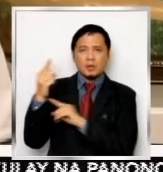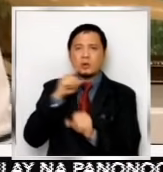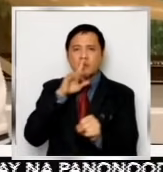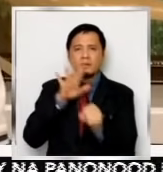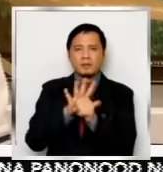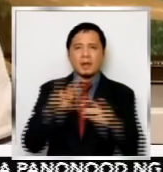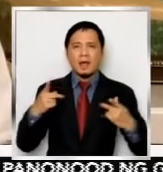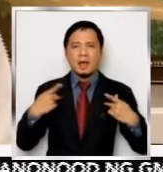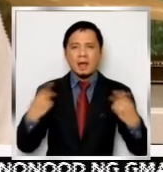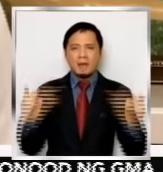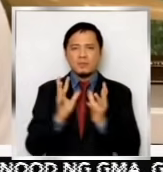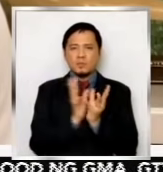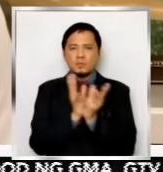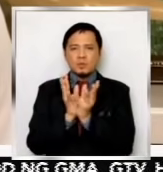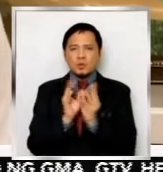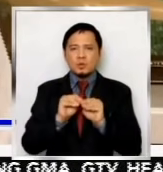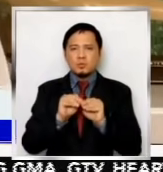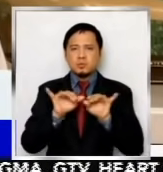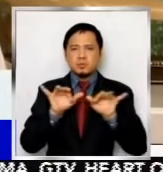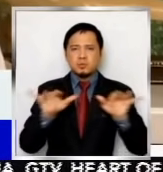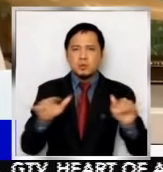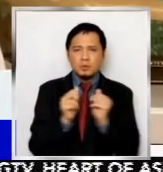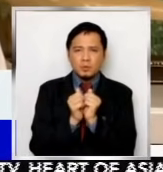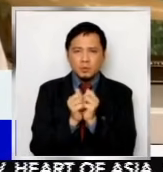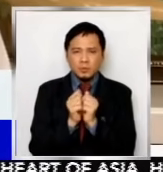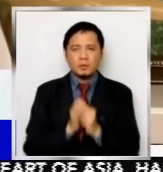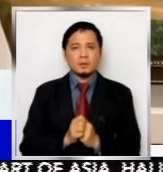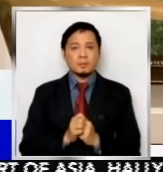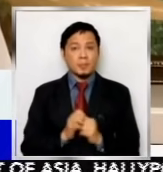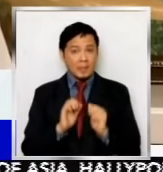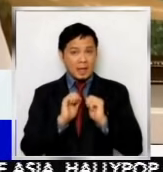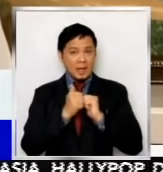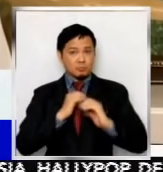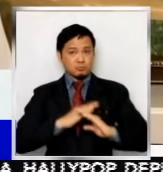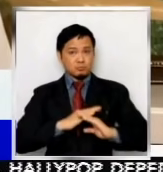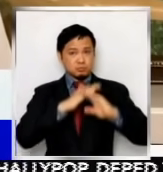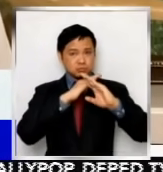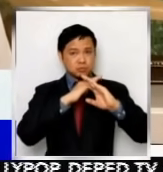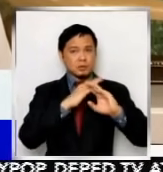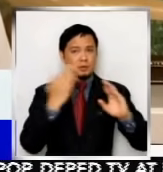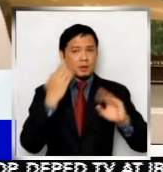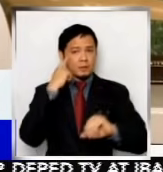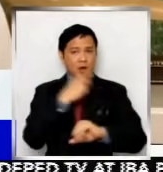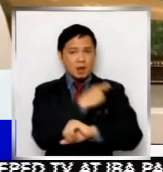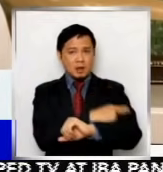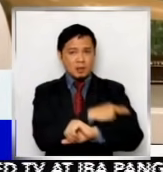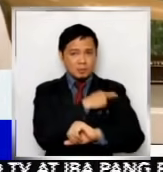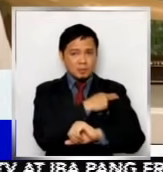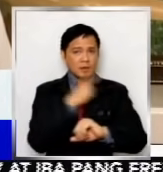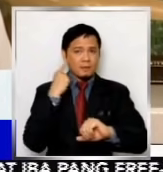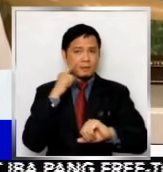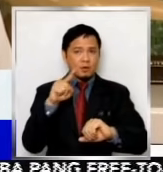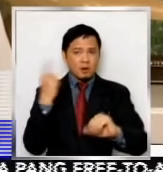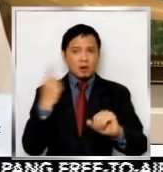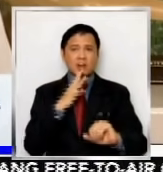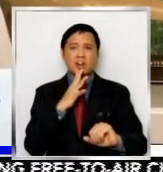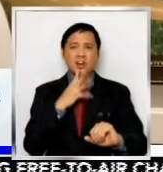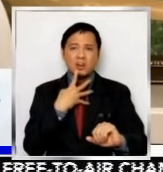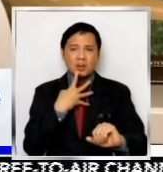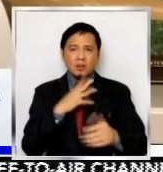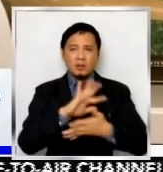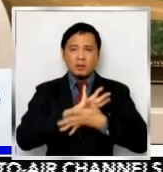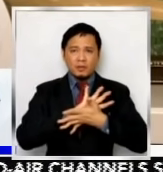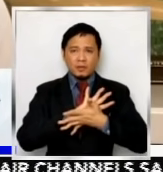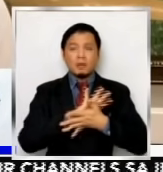ng mga bakuna ang proteksyon laban sa pagkamatay at pagkaka-ospital dahil sa kaso ng malalang COVID. Pero bukod dyan, ayon sa mga